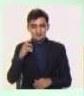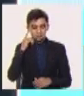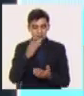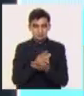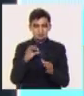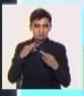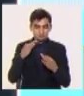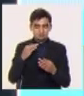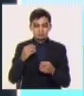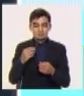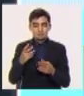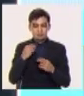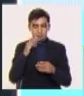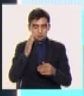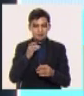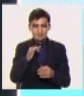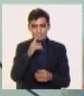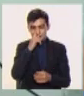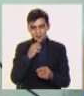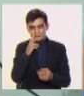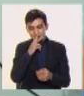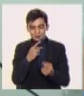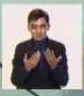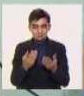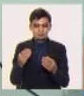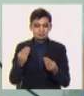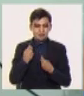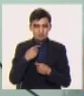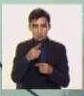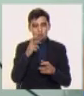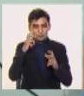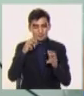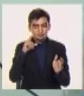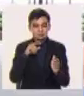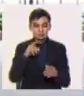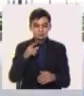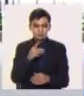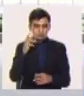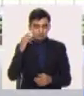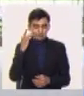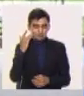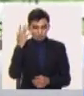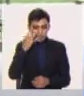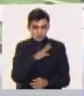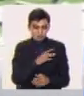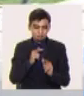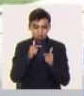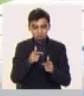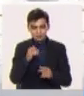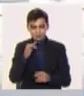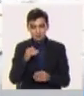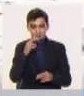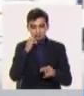на уступки и даст отсрочку хотя бы на пару месяцев. Сын так мечтал поступить в университет, что если его отчислят, рухнет мечта всей его жизни.